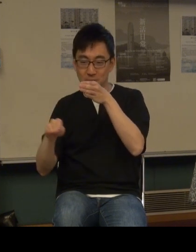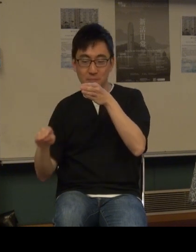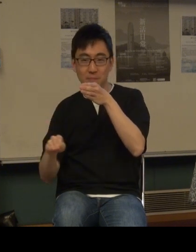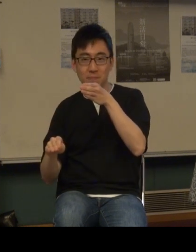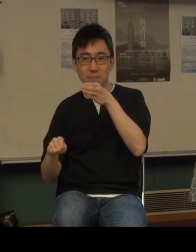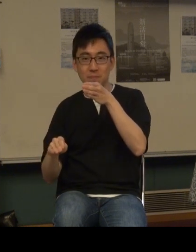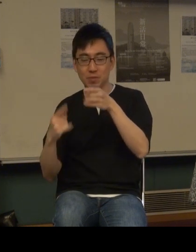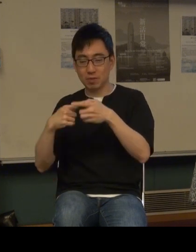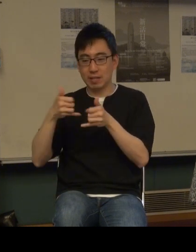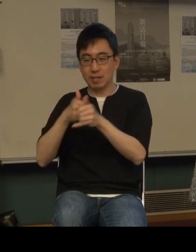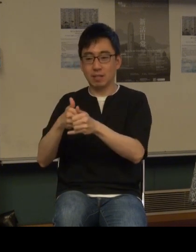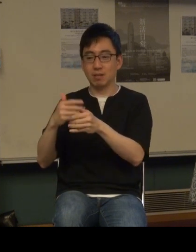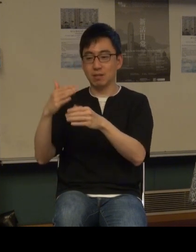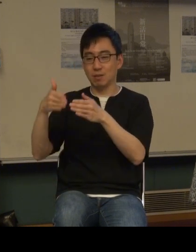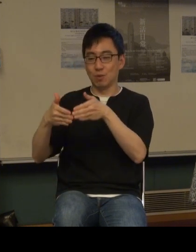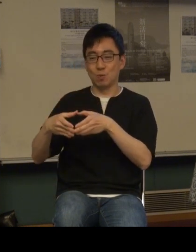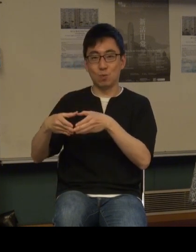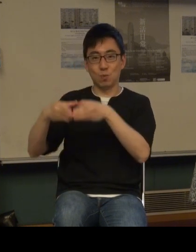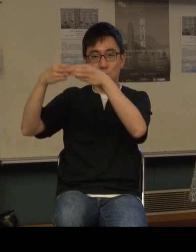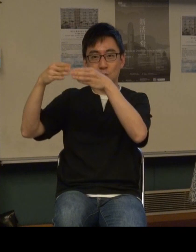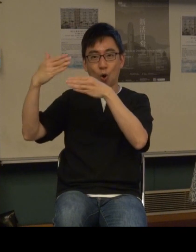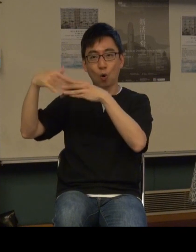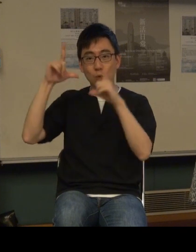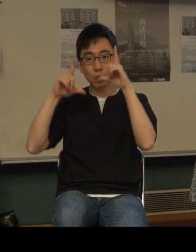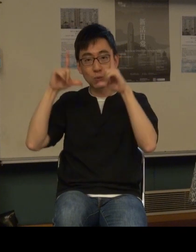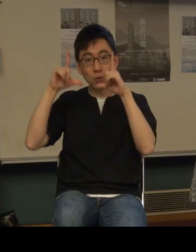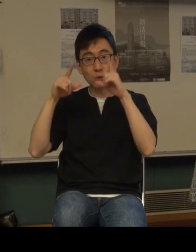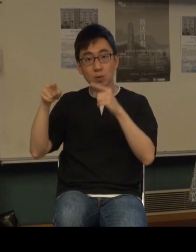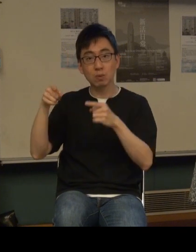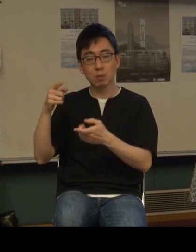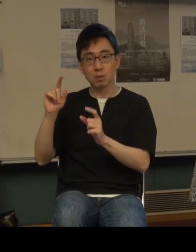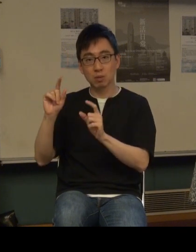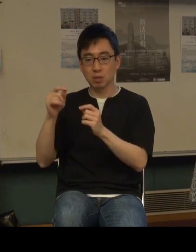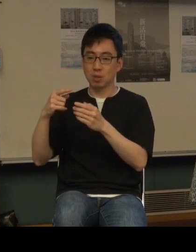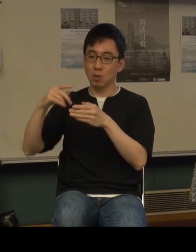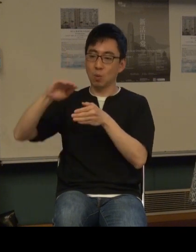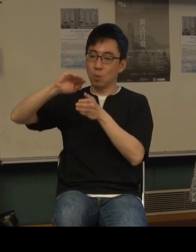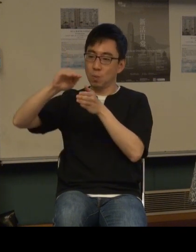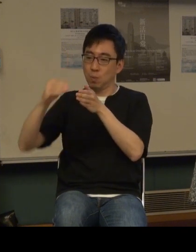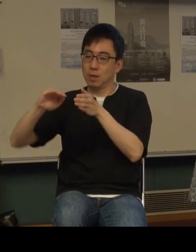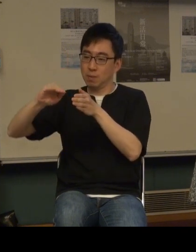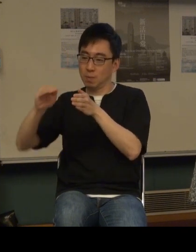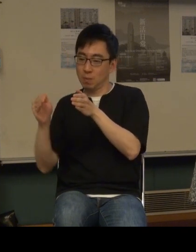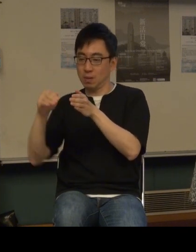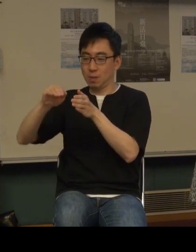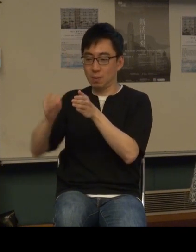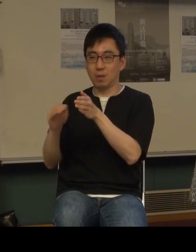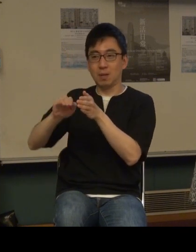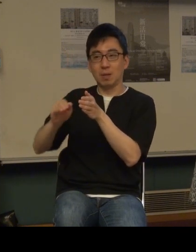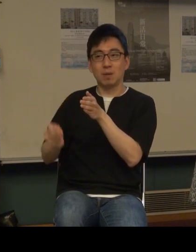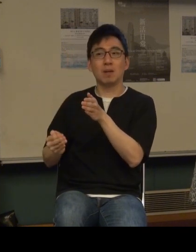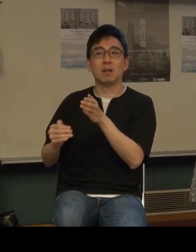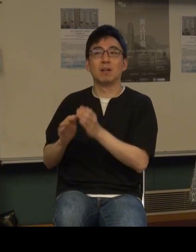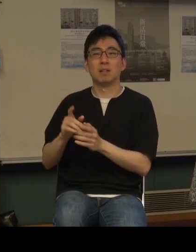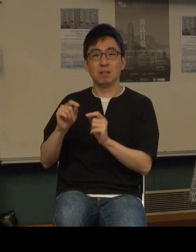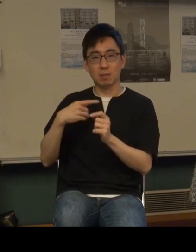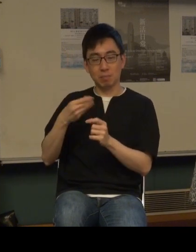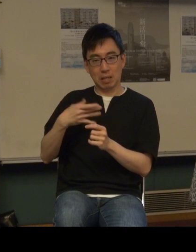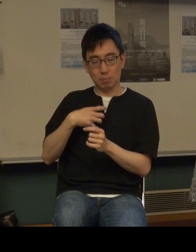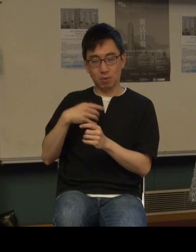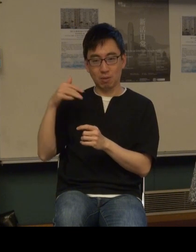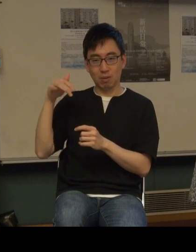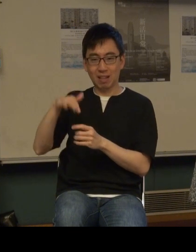那個大廈的 外形，所以它都是做到是彎的，都是收圓了的，更加令到那個流線